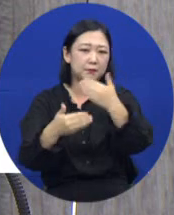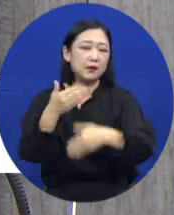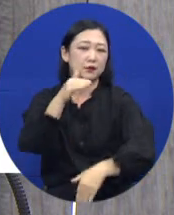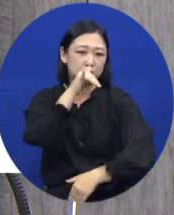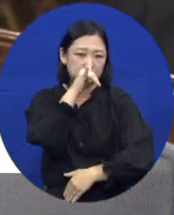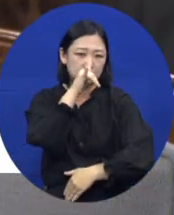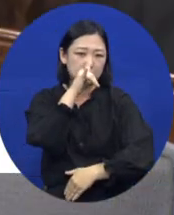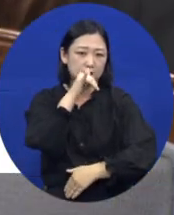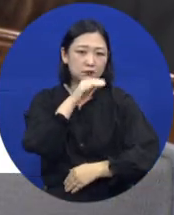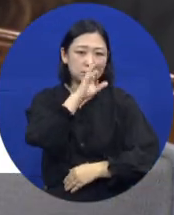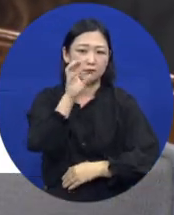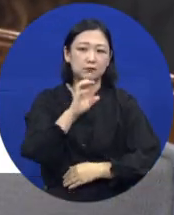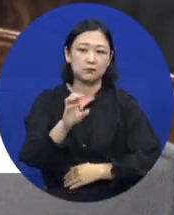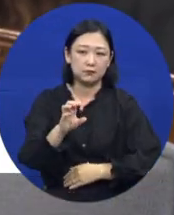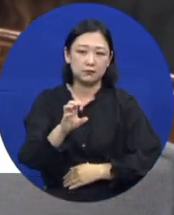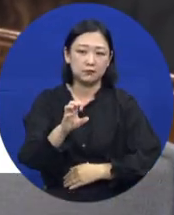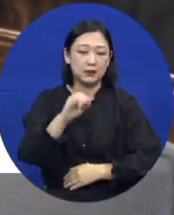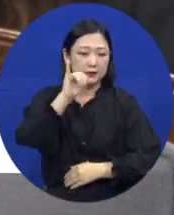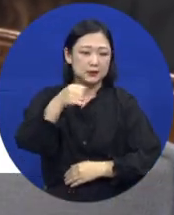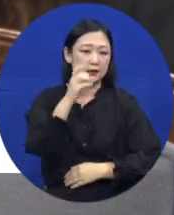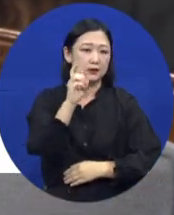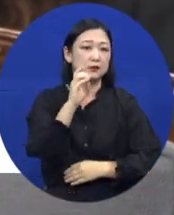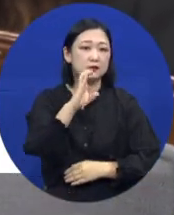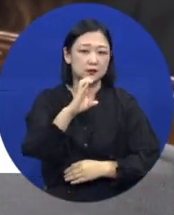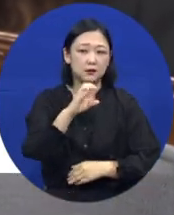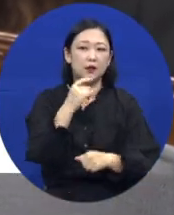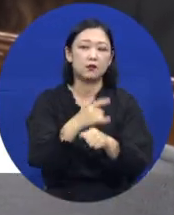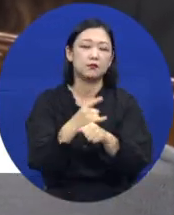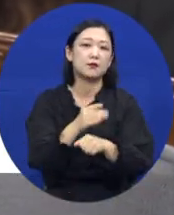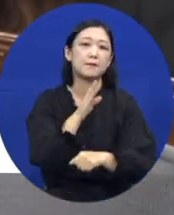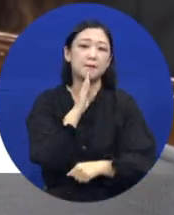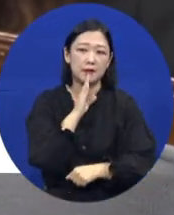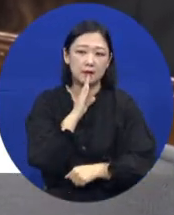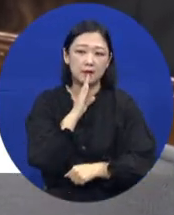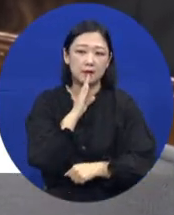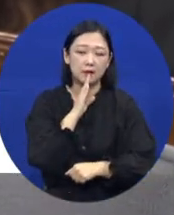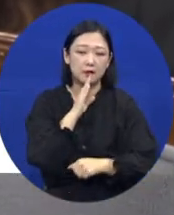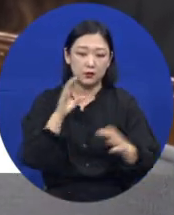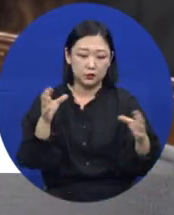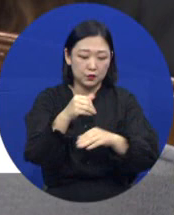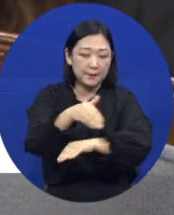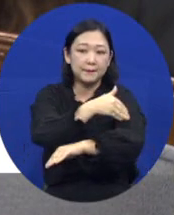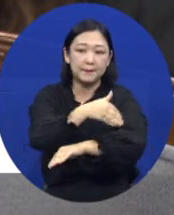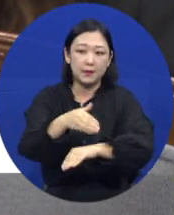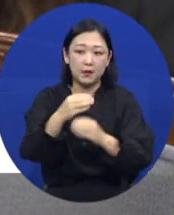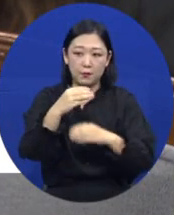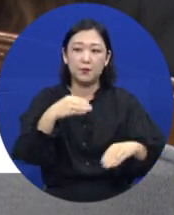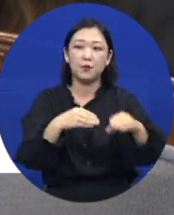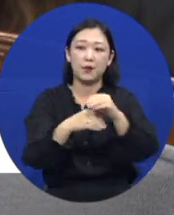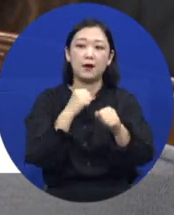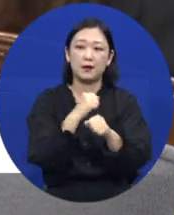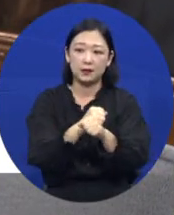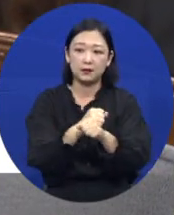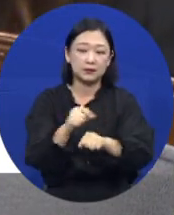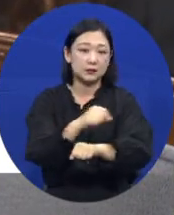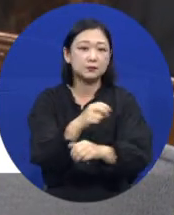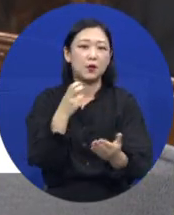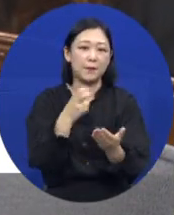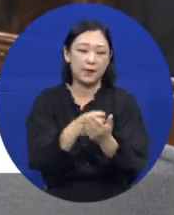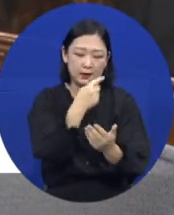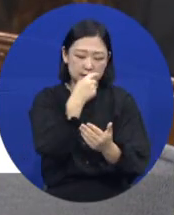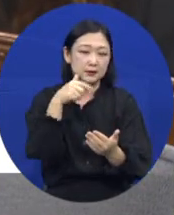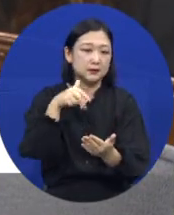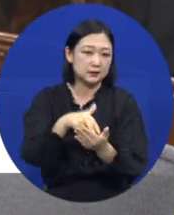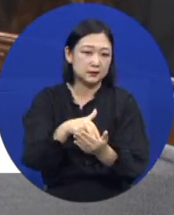빠져 있는지 그 회의 티가 해주는게 대표는 사람 듯 합니다 예 그렇게 가을 음악 하되 환하게 그